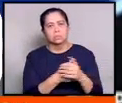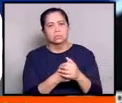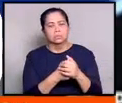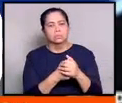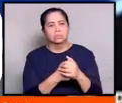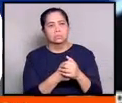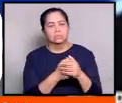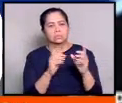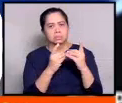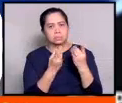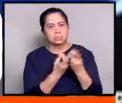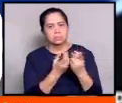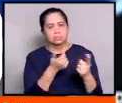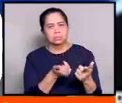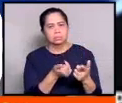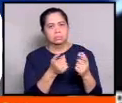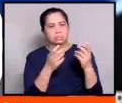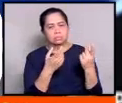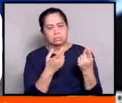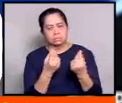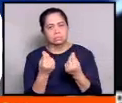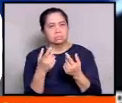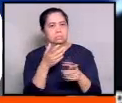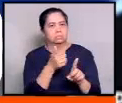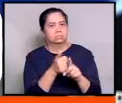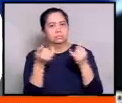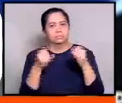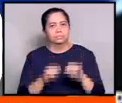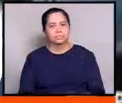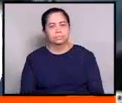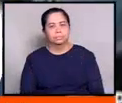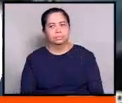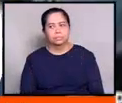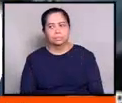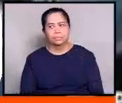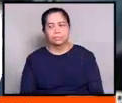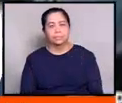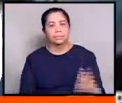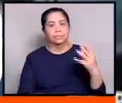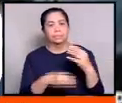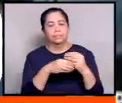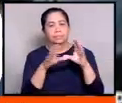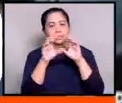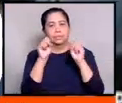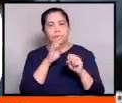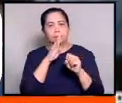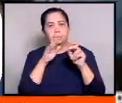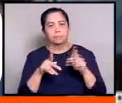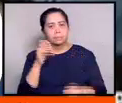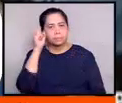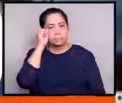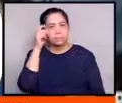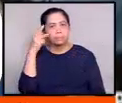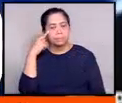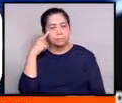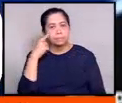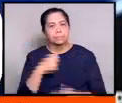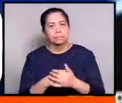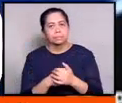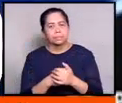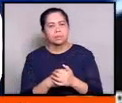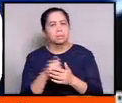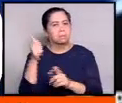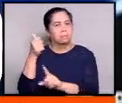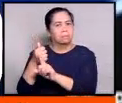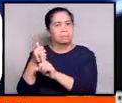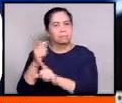the department may take on that issue. Dagdag pa ni Presidential Spokesperson Salvador Panelo, bahala